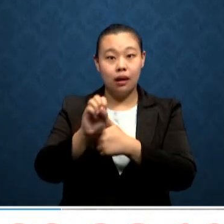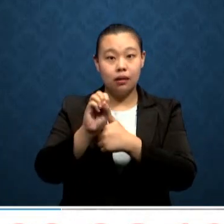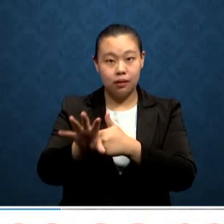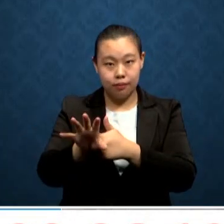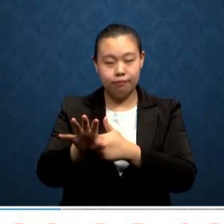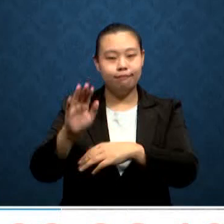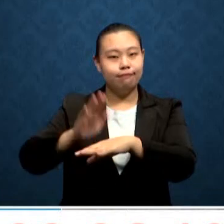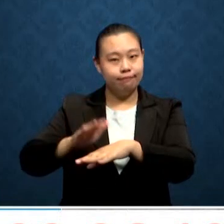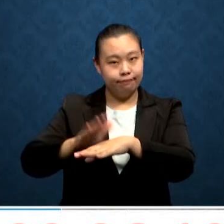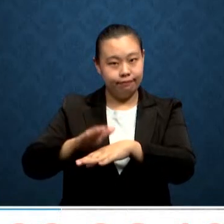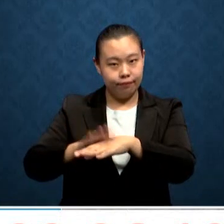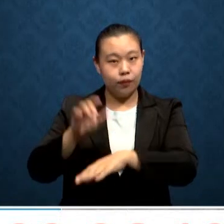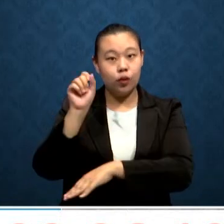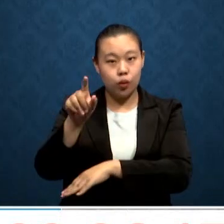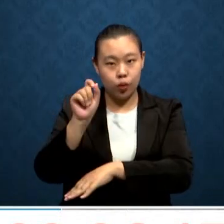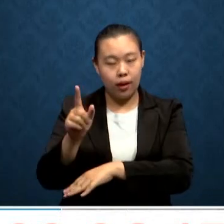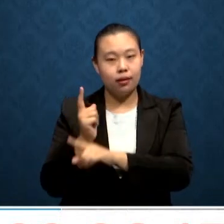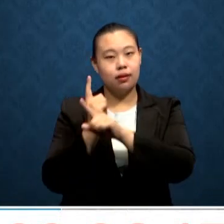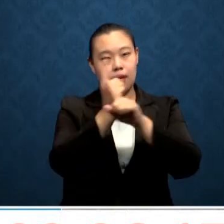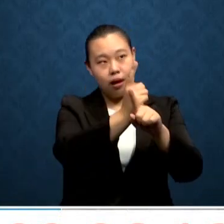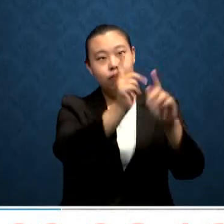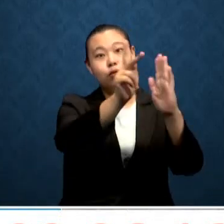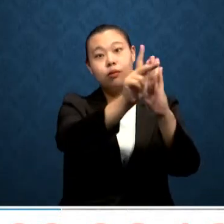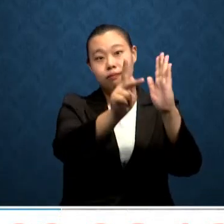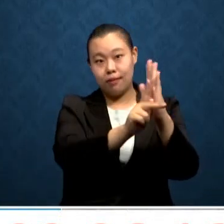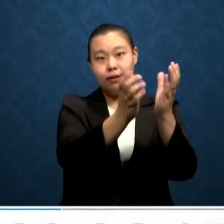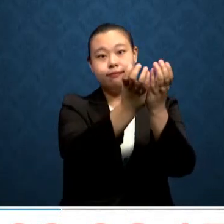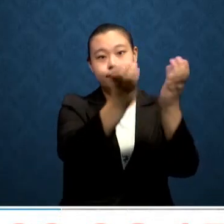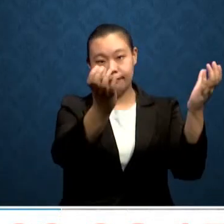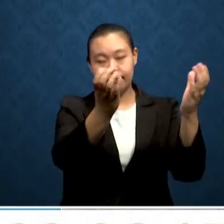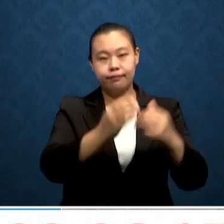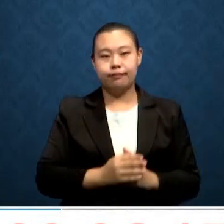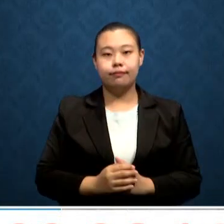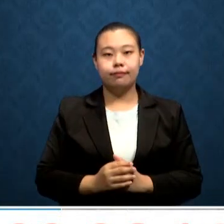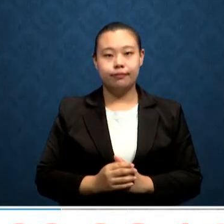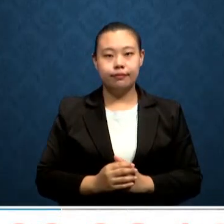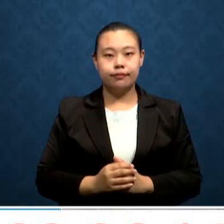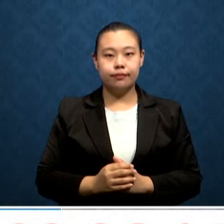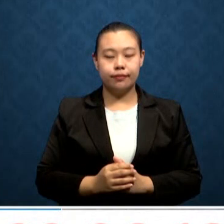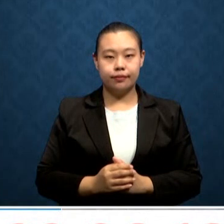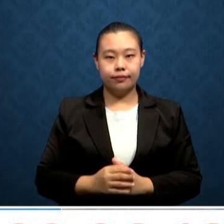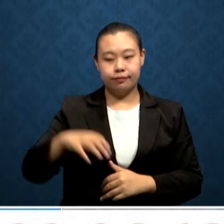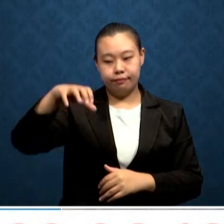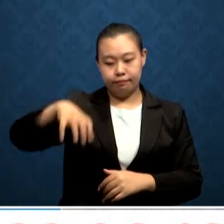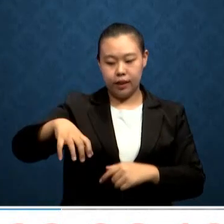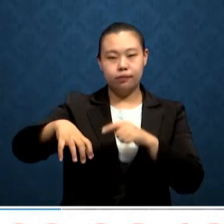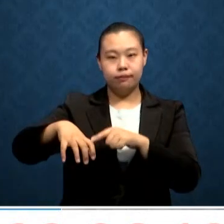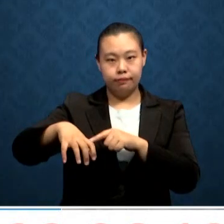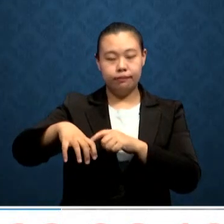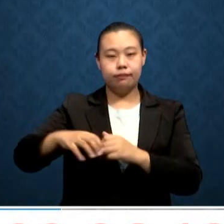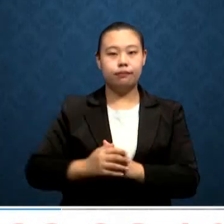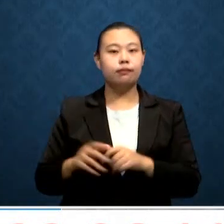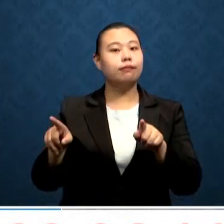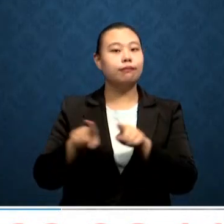รัดตามรัฐธรรมนูญหน่วยงานนี้ก็เช่นเดียวกันคณะกรรม